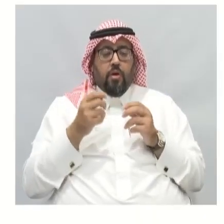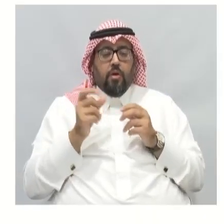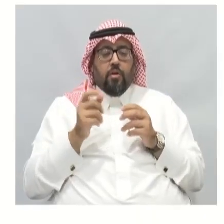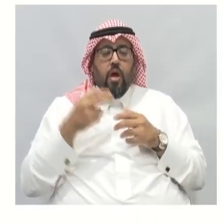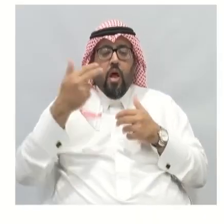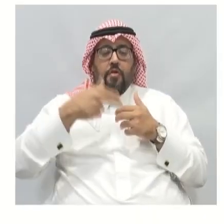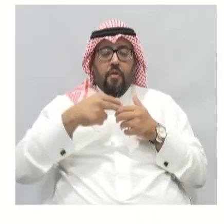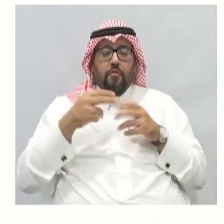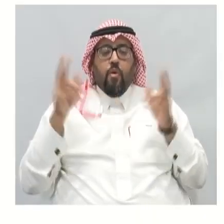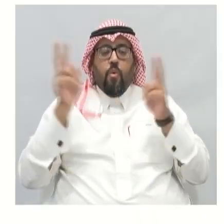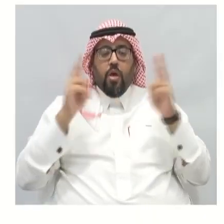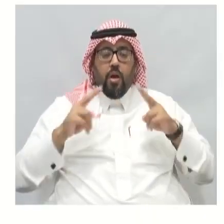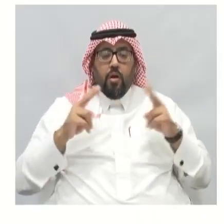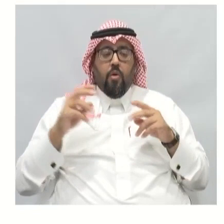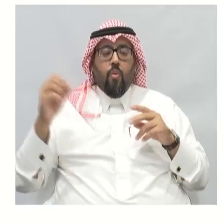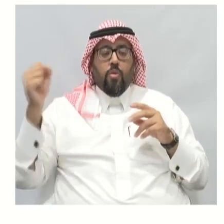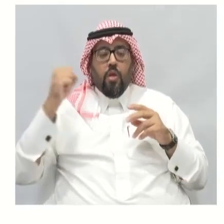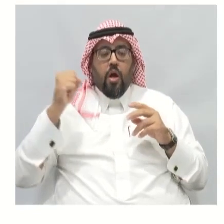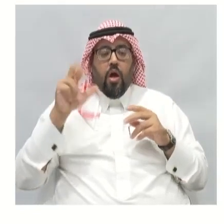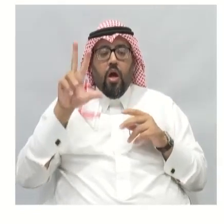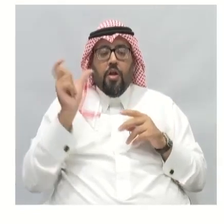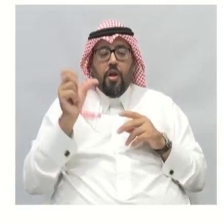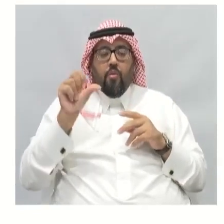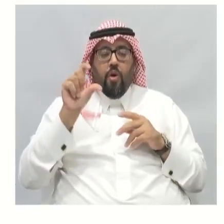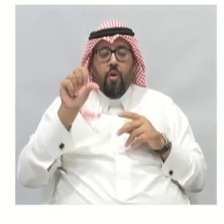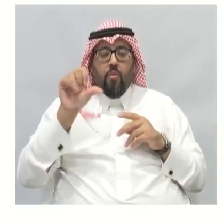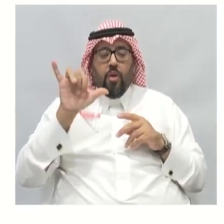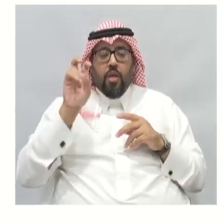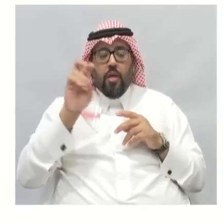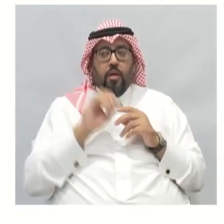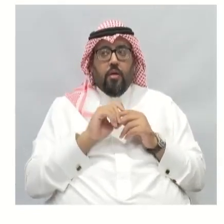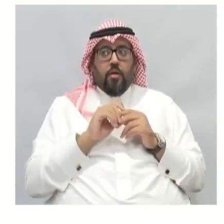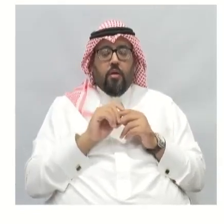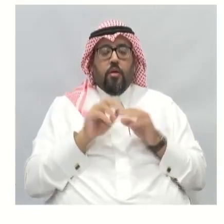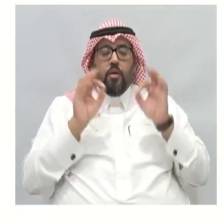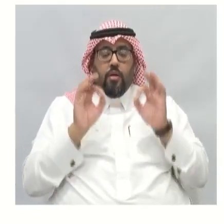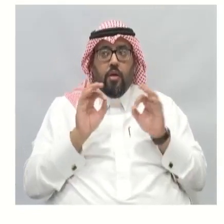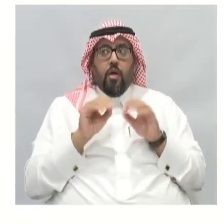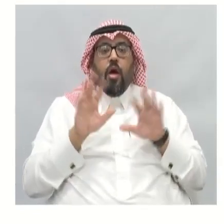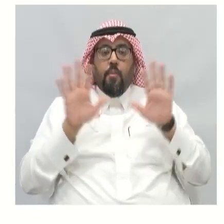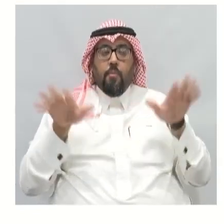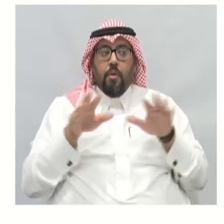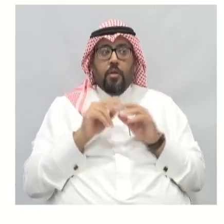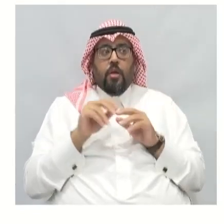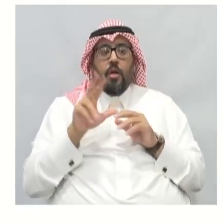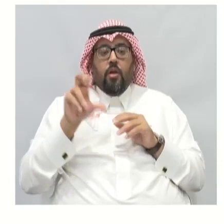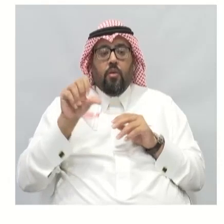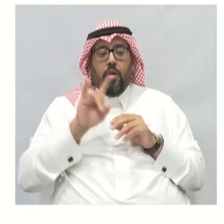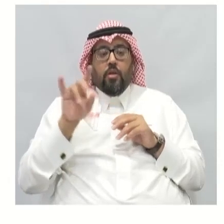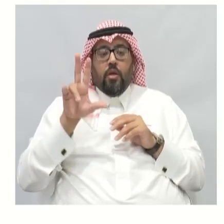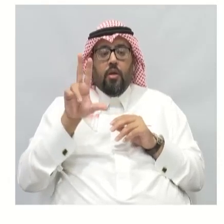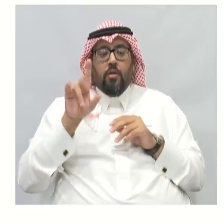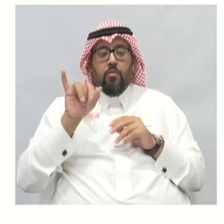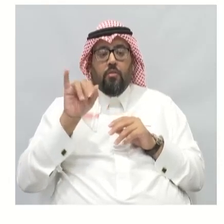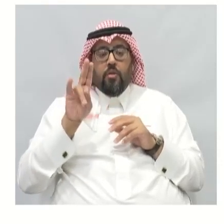النفط والكهرباء والطاقه النوويه اذا هنا للولايات المتحده مركز